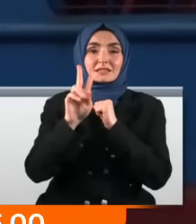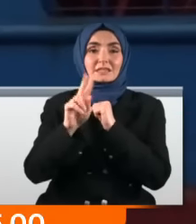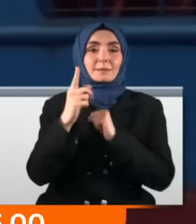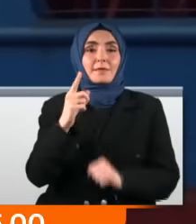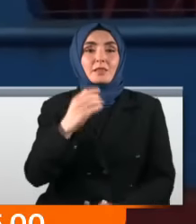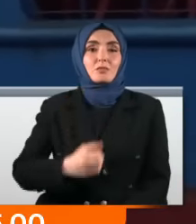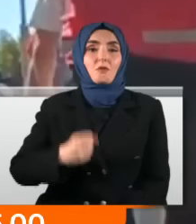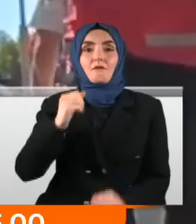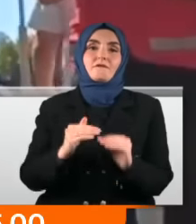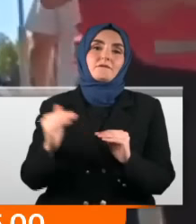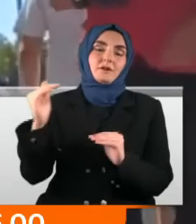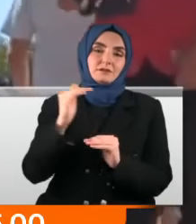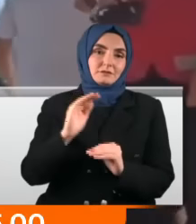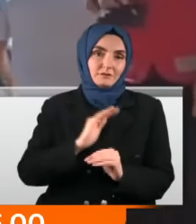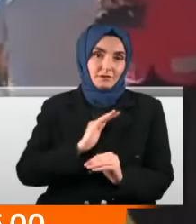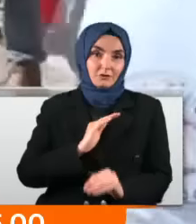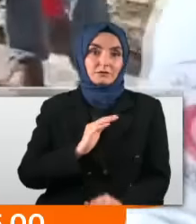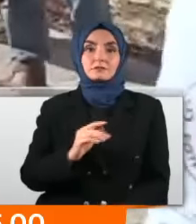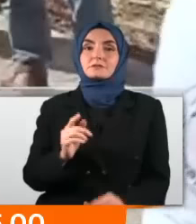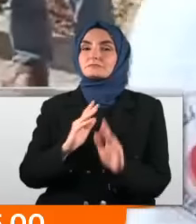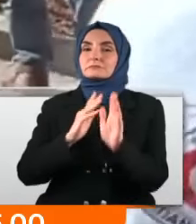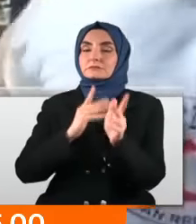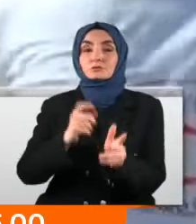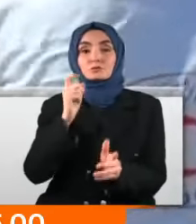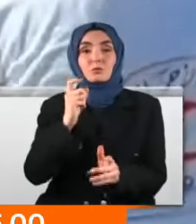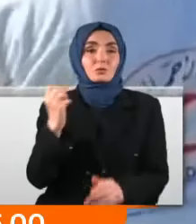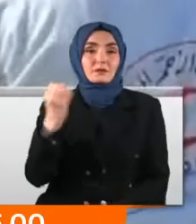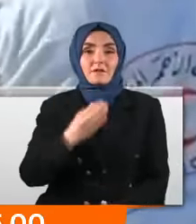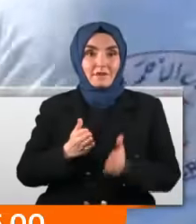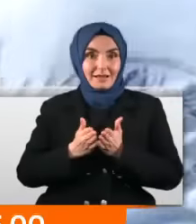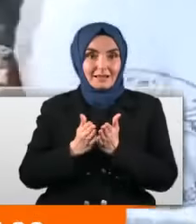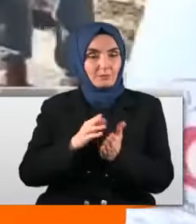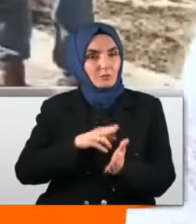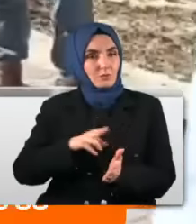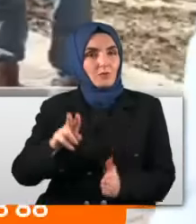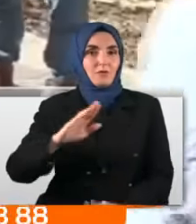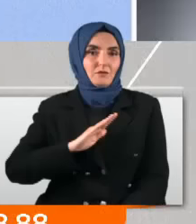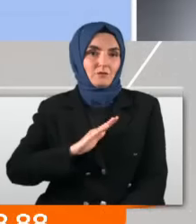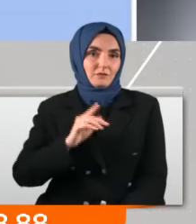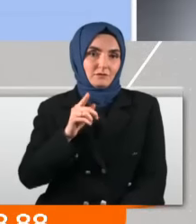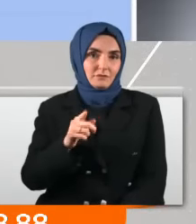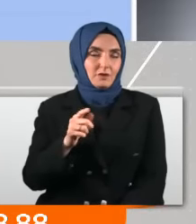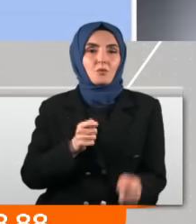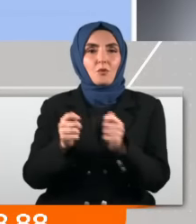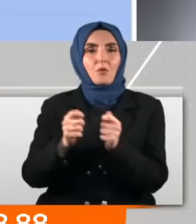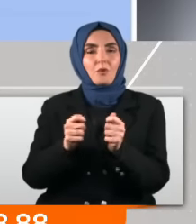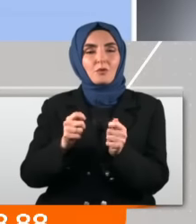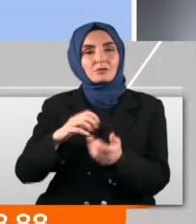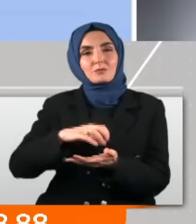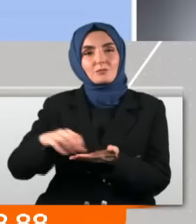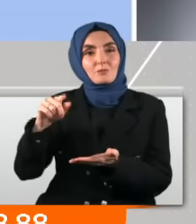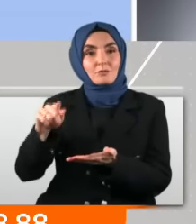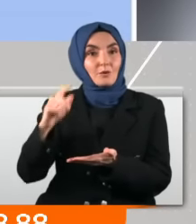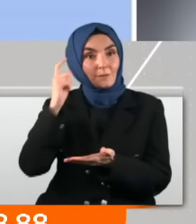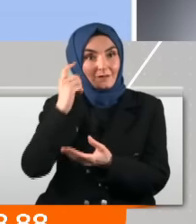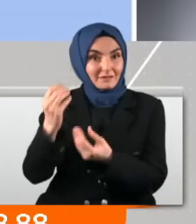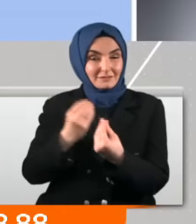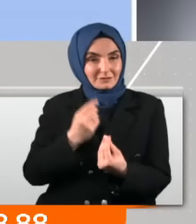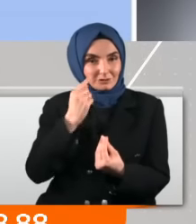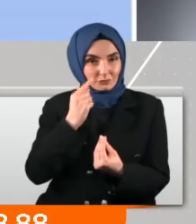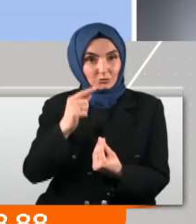yardım gemisi yolda. Bölgelerdeki hükümet faaliyetleri koordinatörlüğü verilerine göre de Türkiye dünyada Gazze'ye